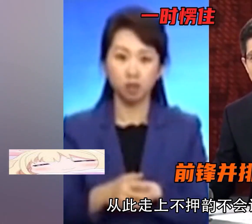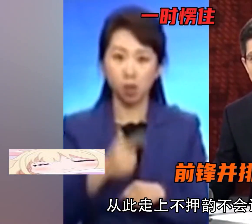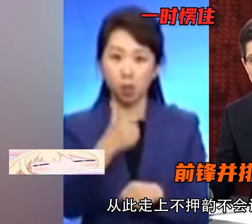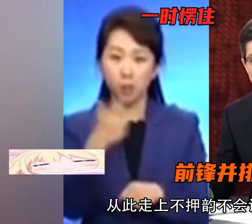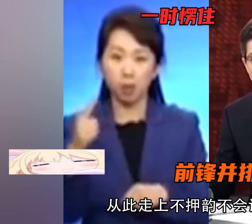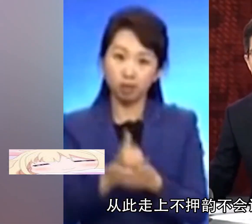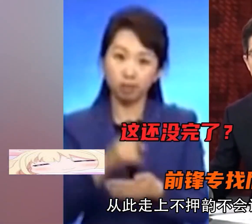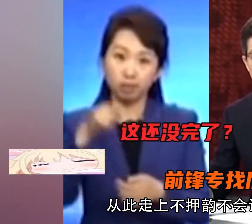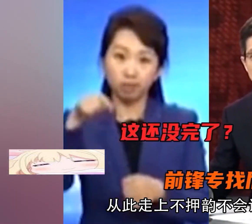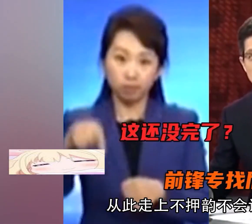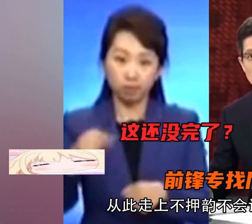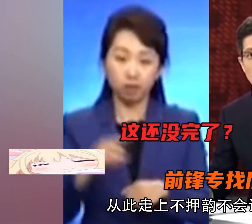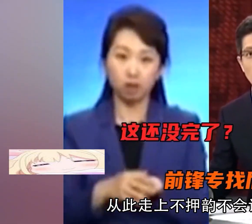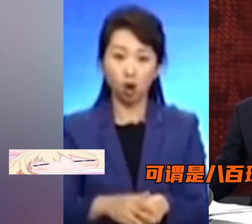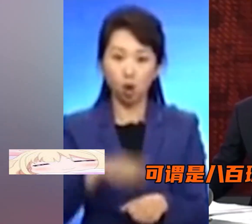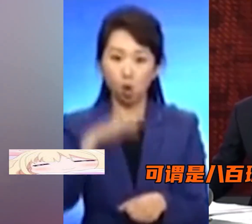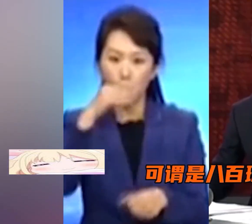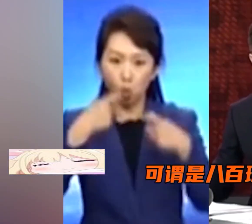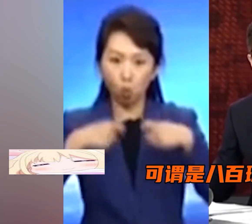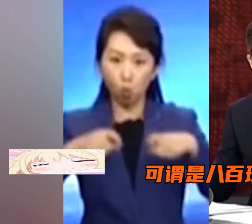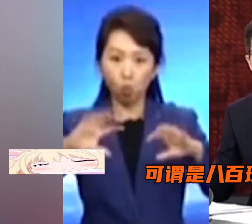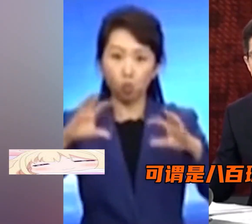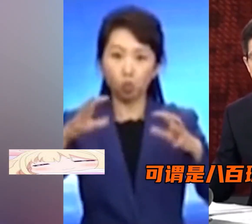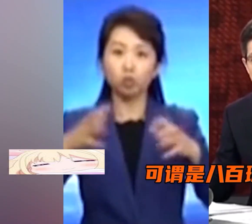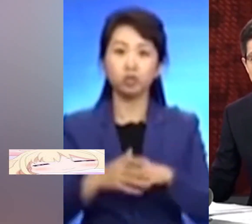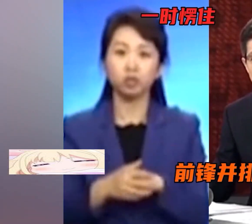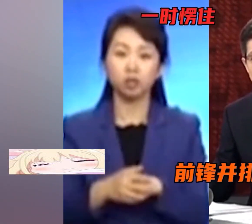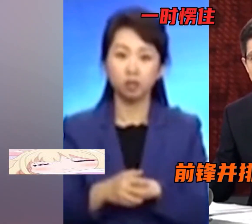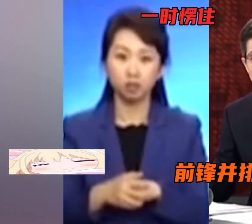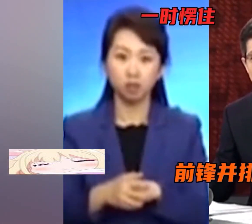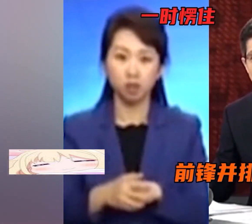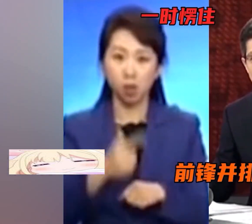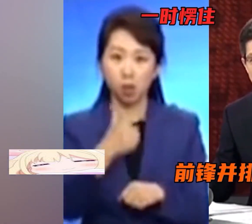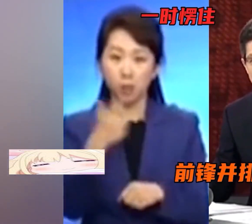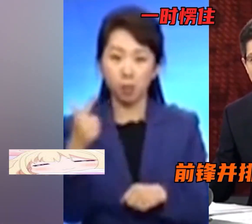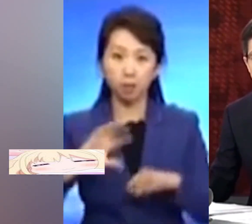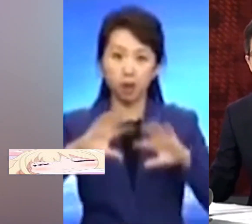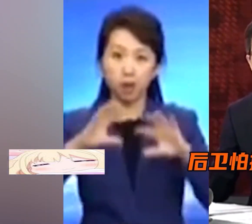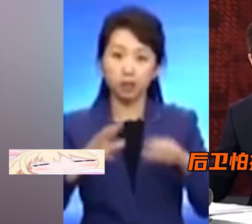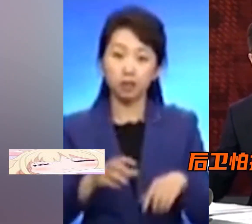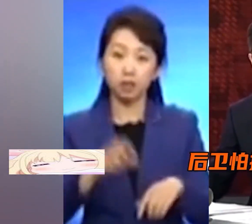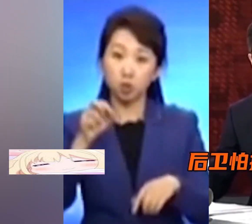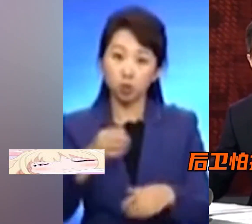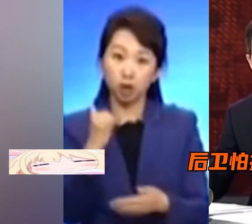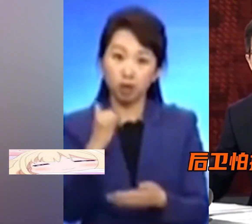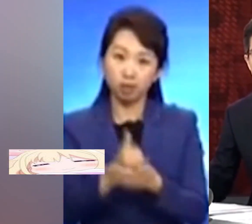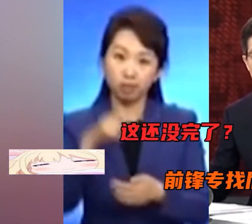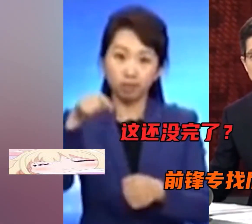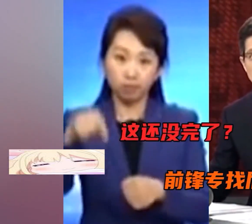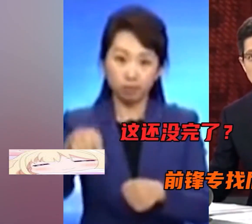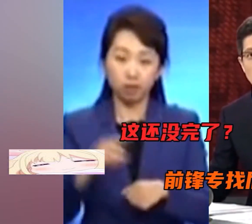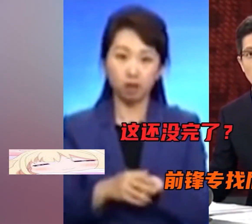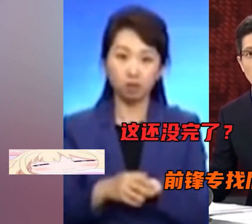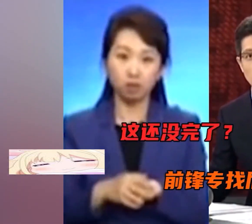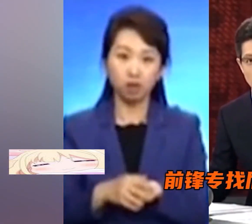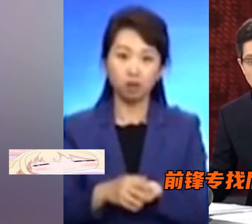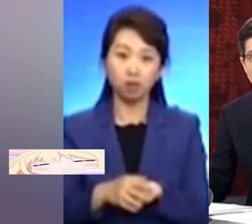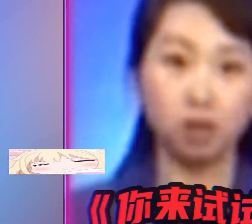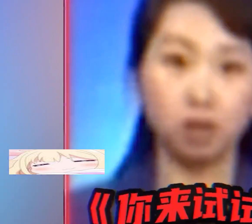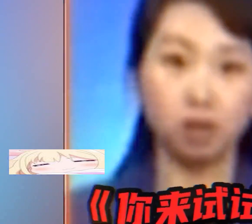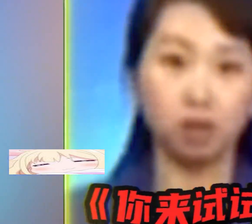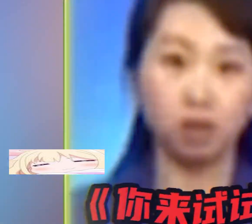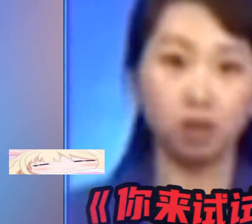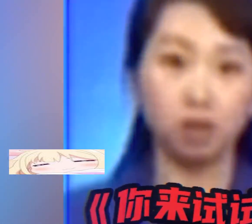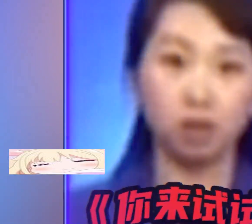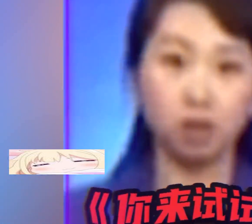从此走上不押韵不会说话之路这是八百球员奔北坡前锋并抬北边旁后卫怕把前锋碰前锋钻找后卫的